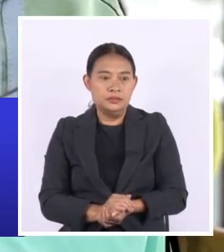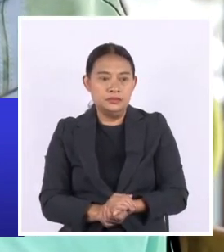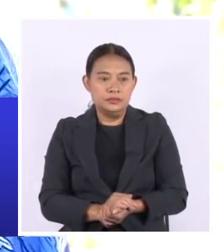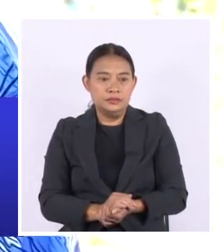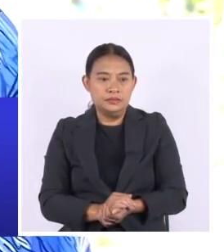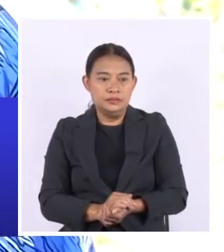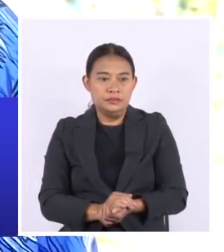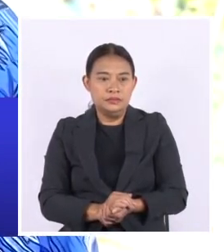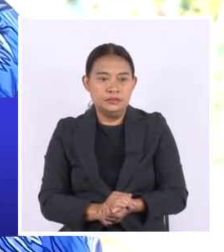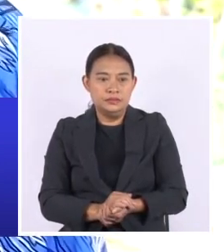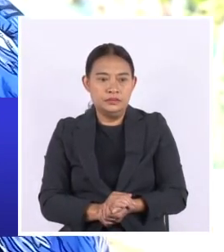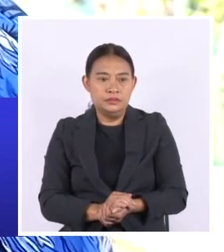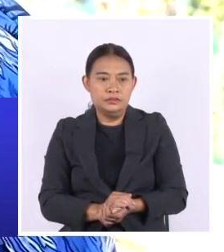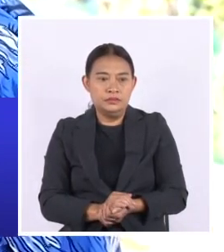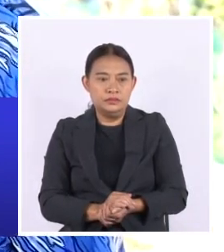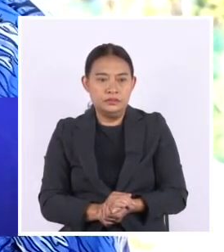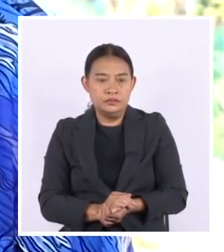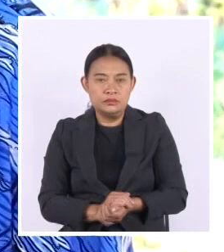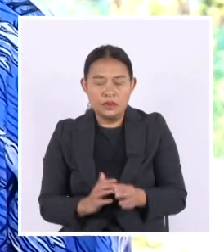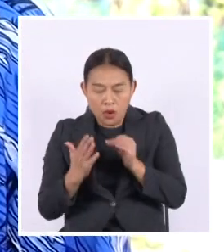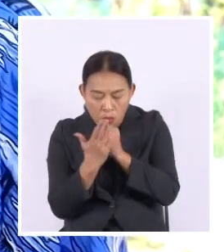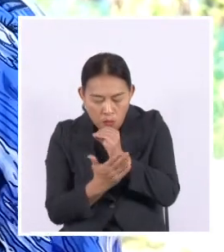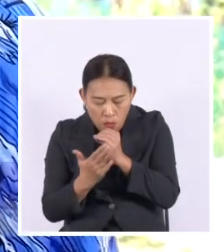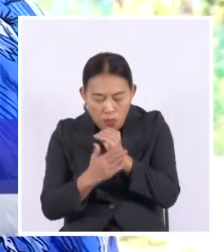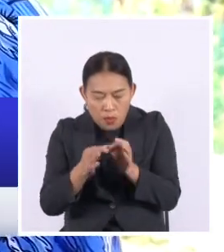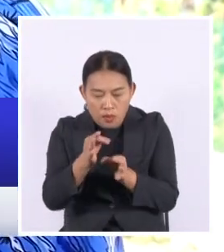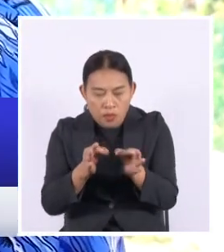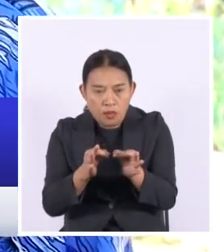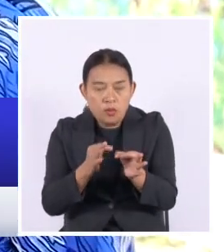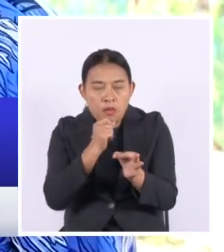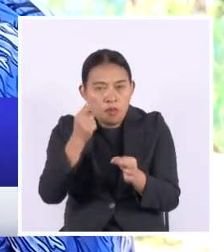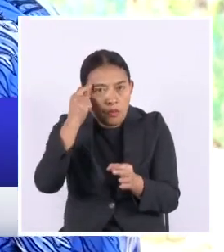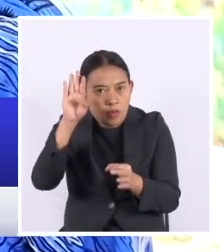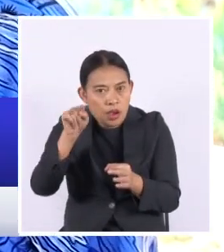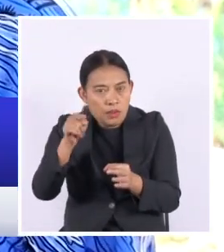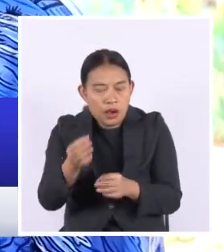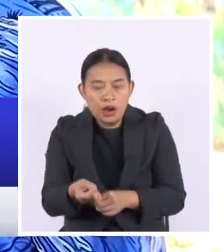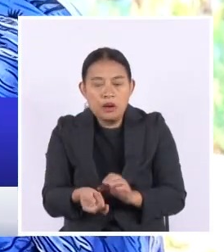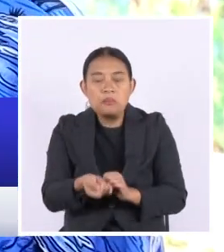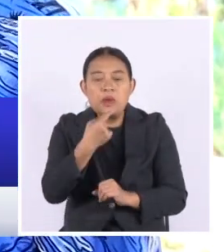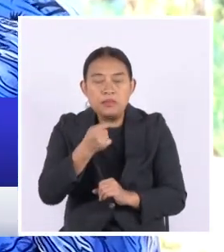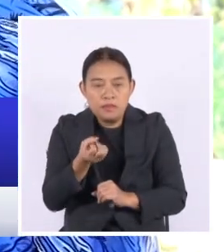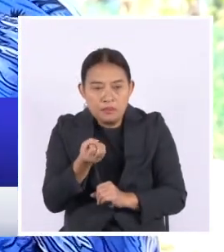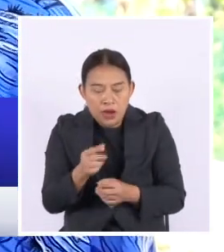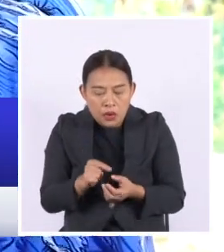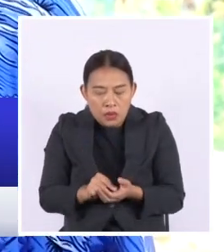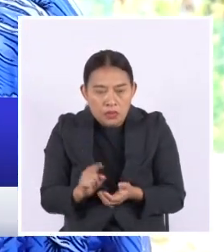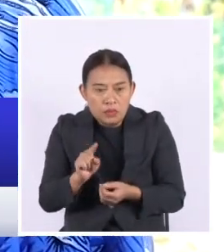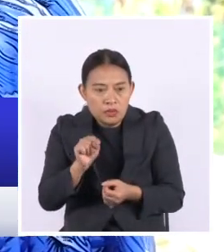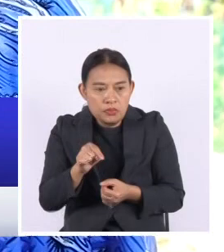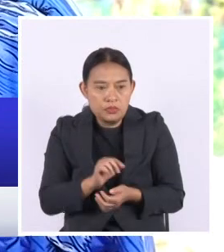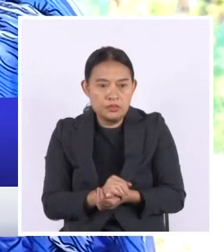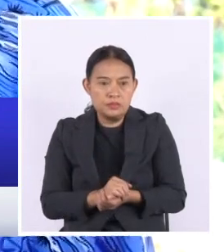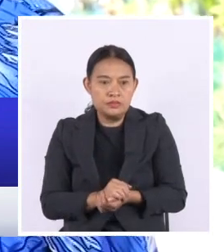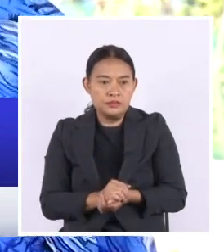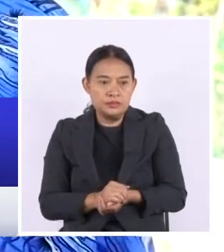อายุด้วยกินยาบ้าอะไร บ้าง กินยาบ้าก ินยาบ้าเราเป็นยังไงปัญญ